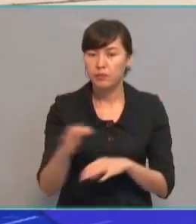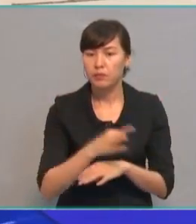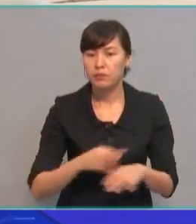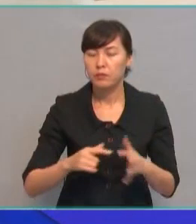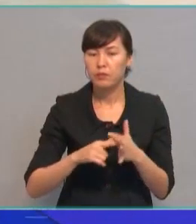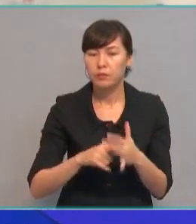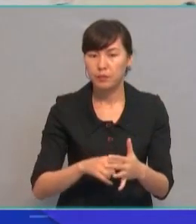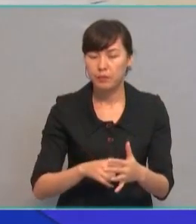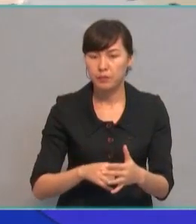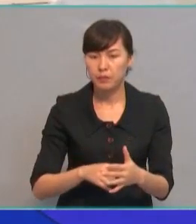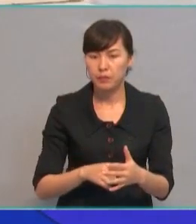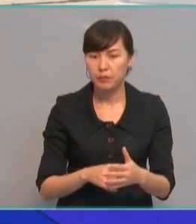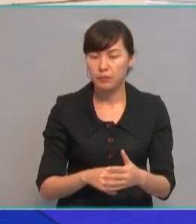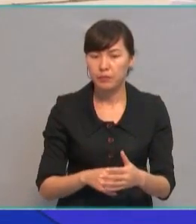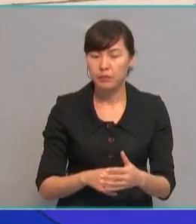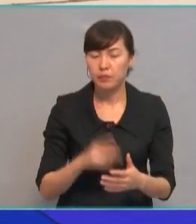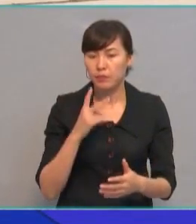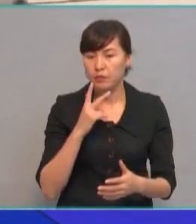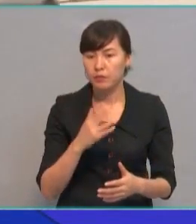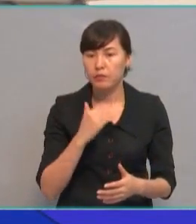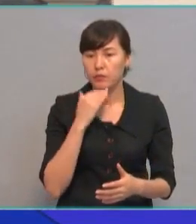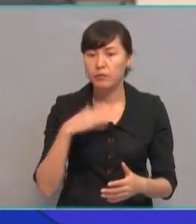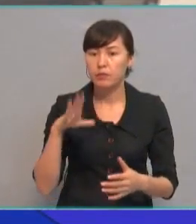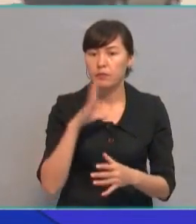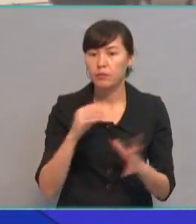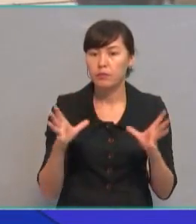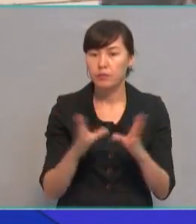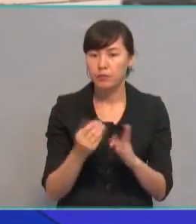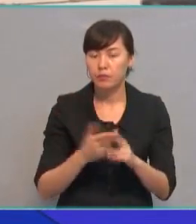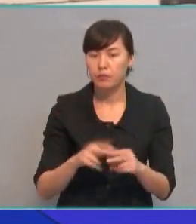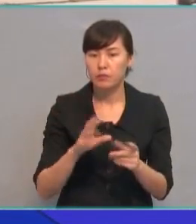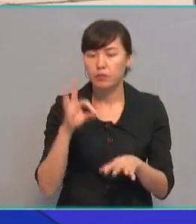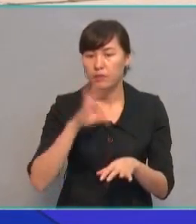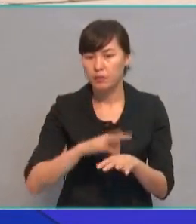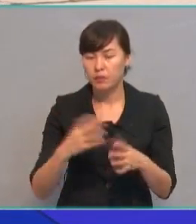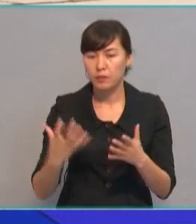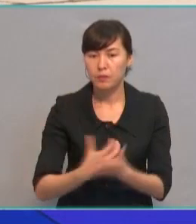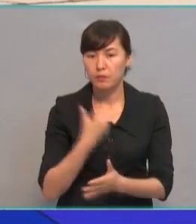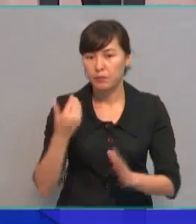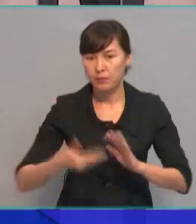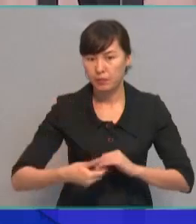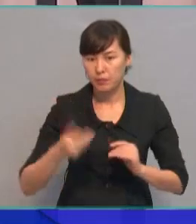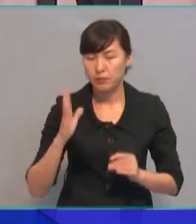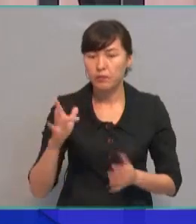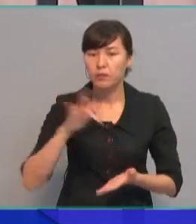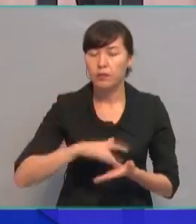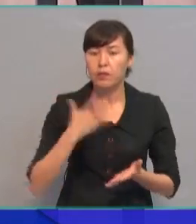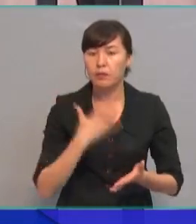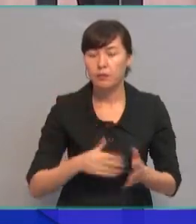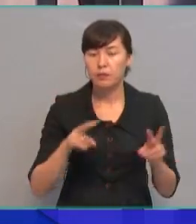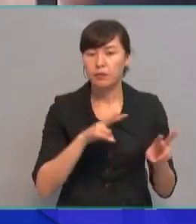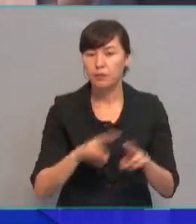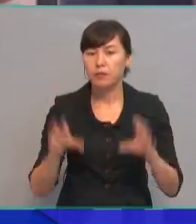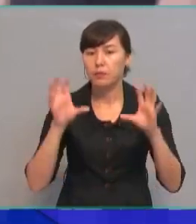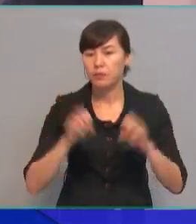органдарының талаптарына бойұсынып, бәріміз бірлесе осы індетті жеңуге шақырамыз. Қала тыныштығын